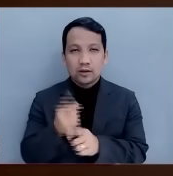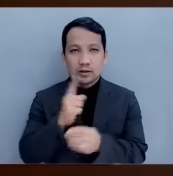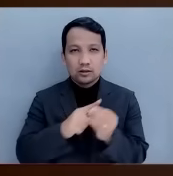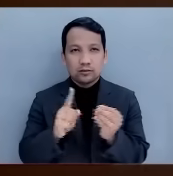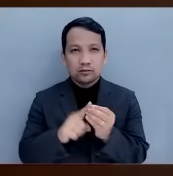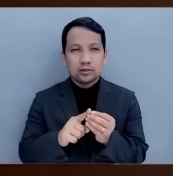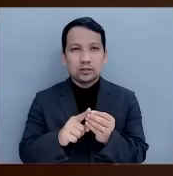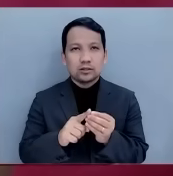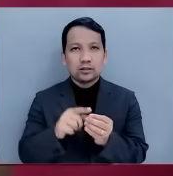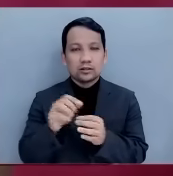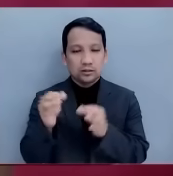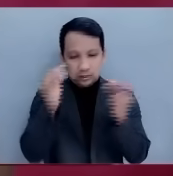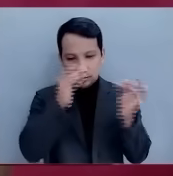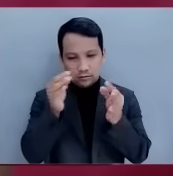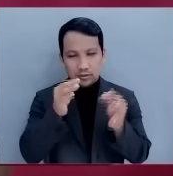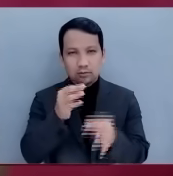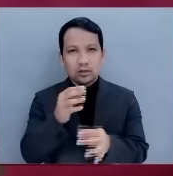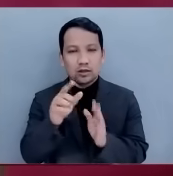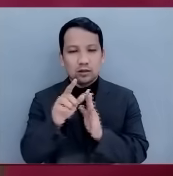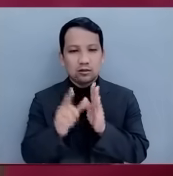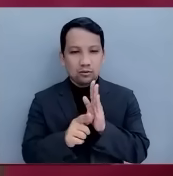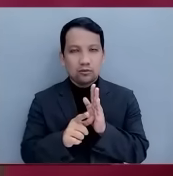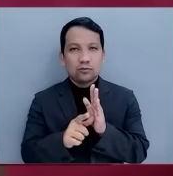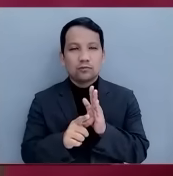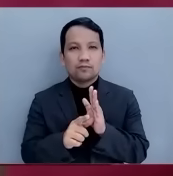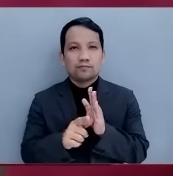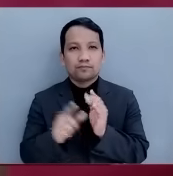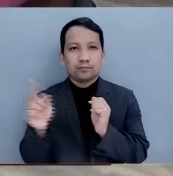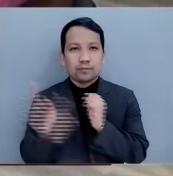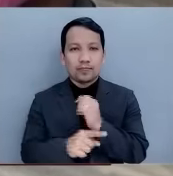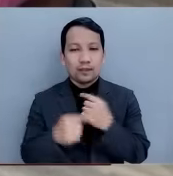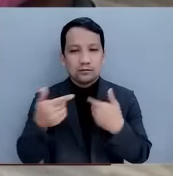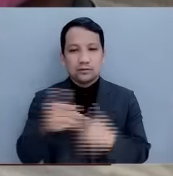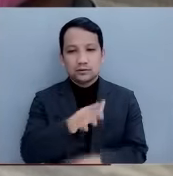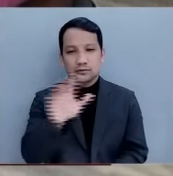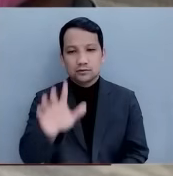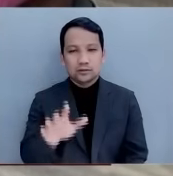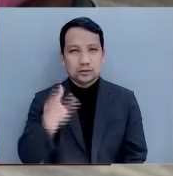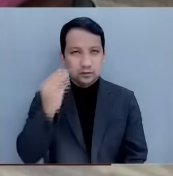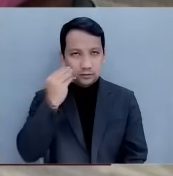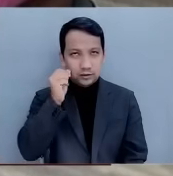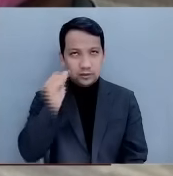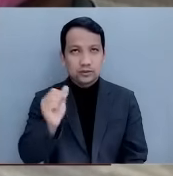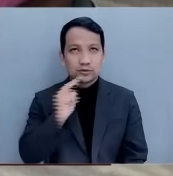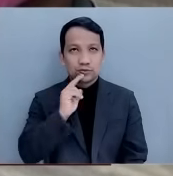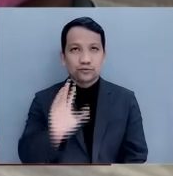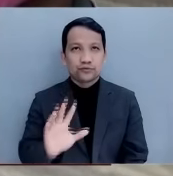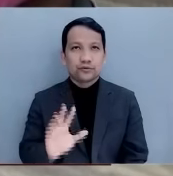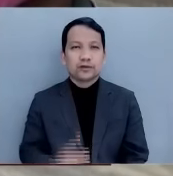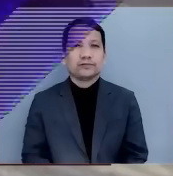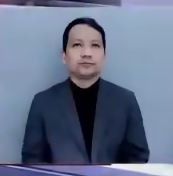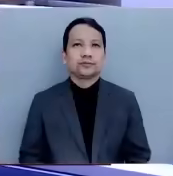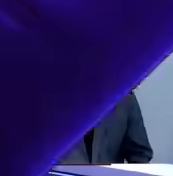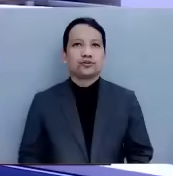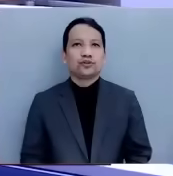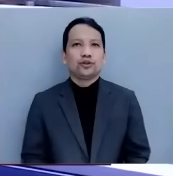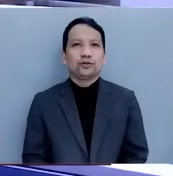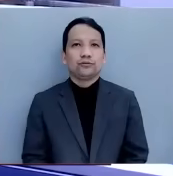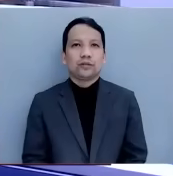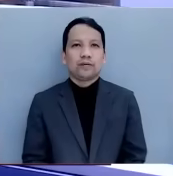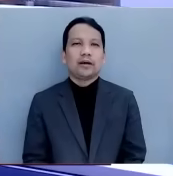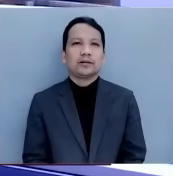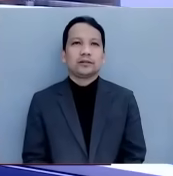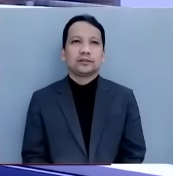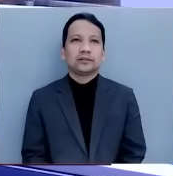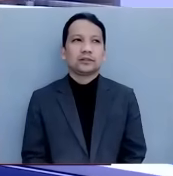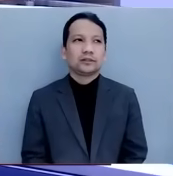sa Comprehensive Dangerous Drugs Act. Nagbabalita mula sa Frontline, Marlene Alcaide, News 5.